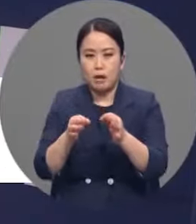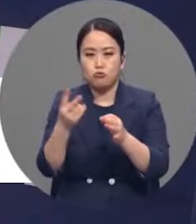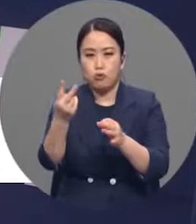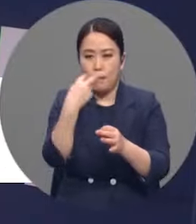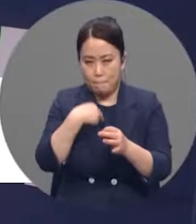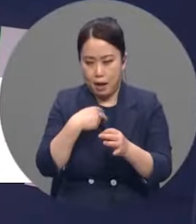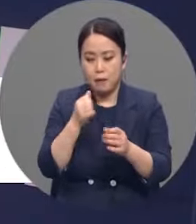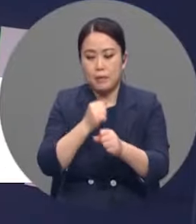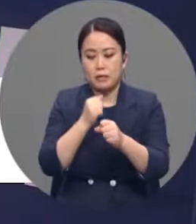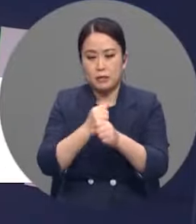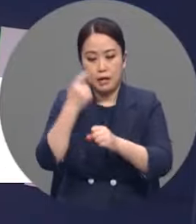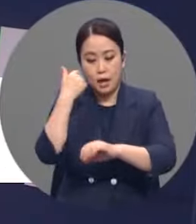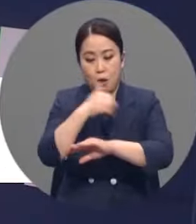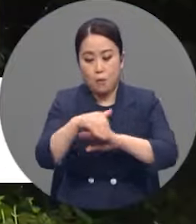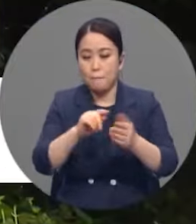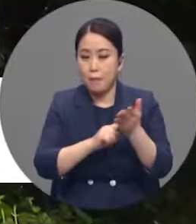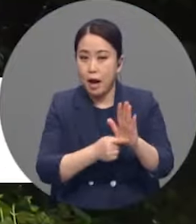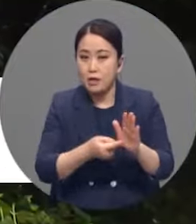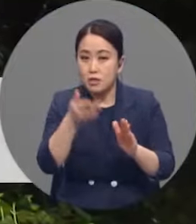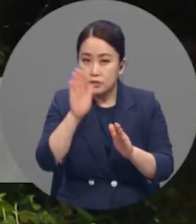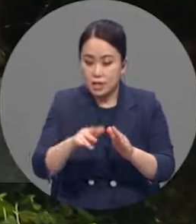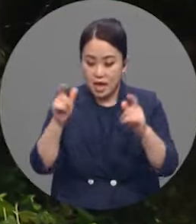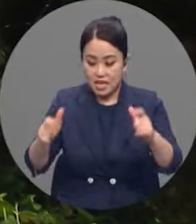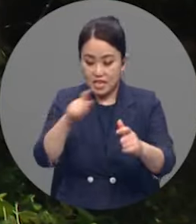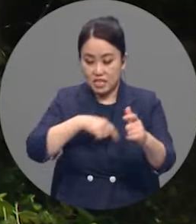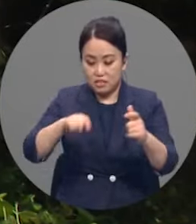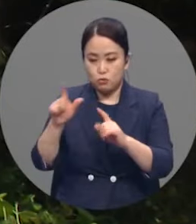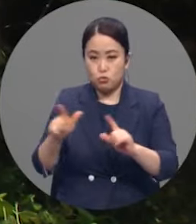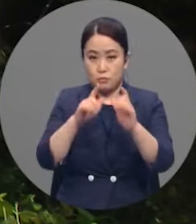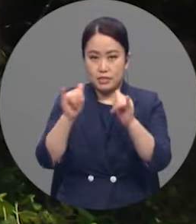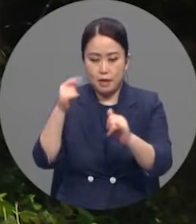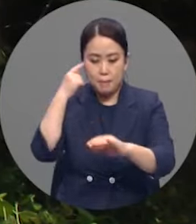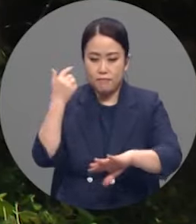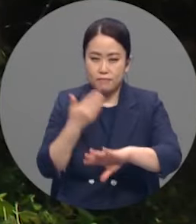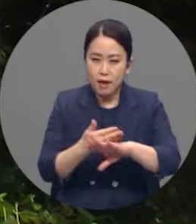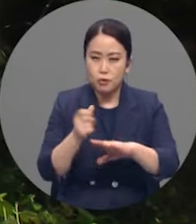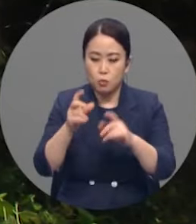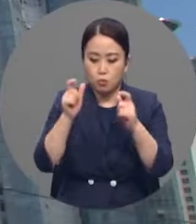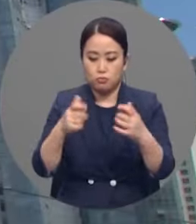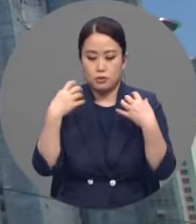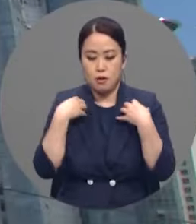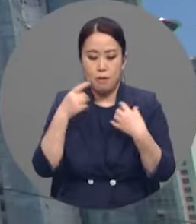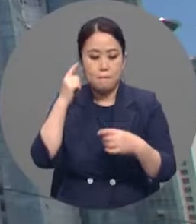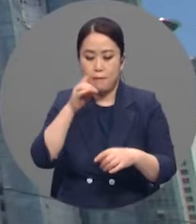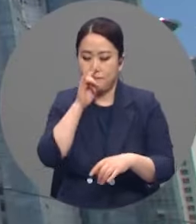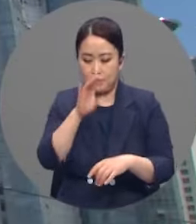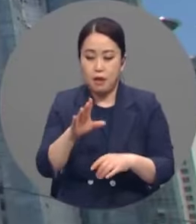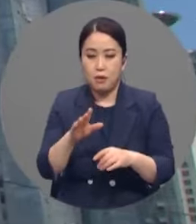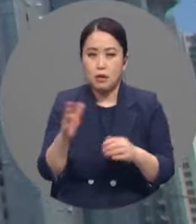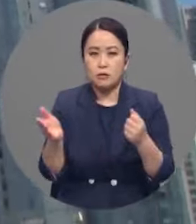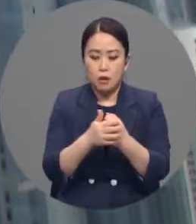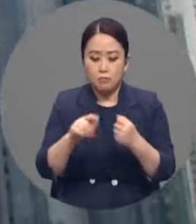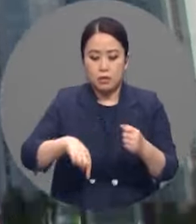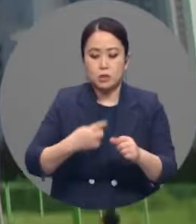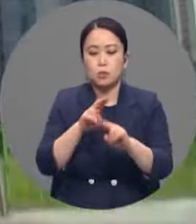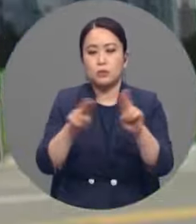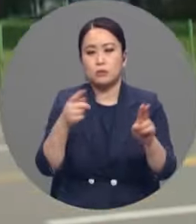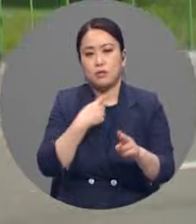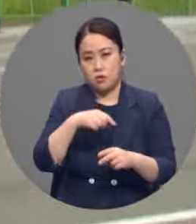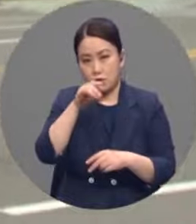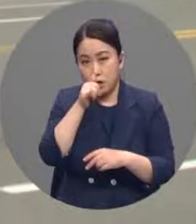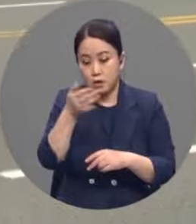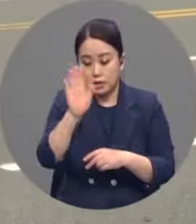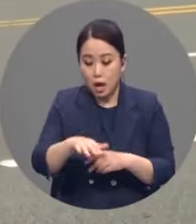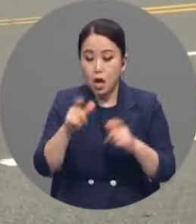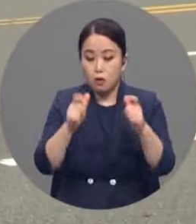인근 주민들의 반발과 해운대구청의 불가방침으로 스스로 철회한 바 있습니다. 그런데 이번에 구청장이